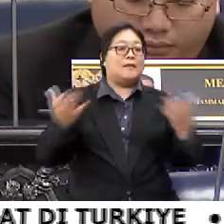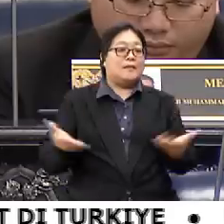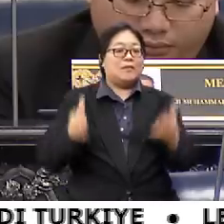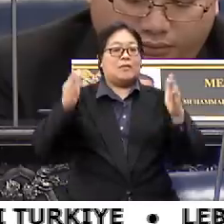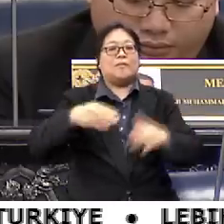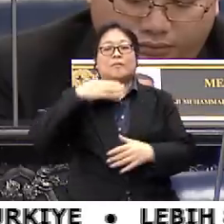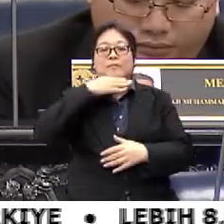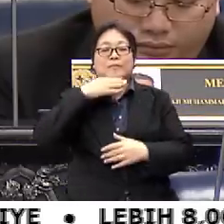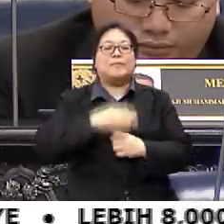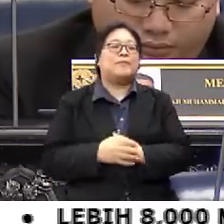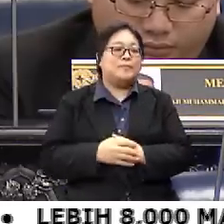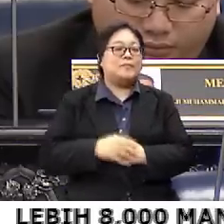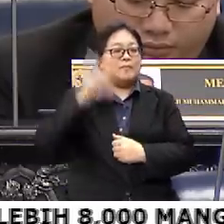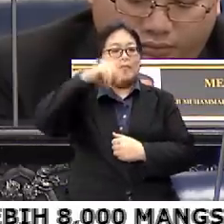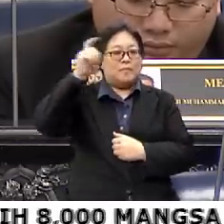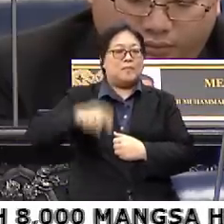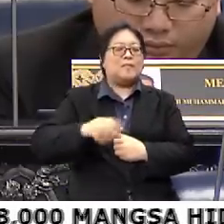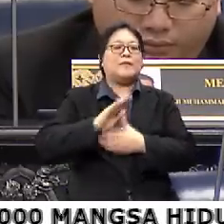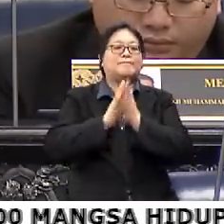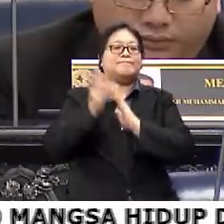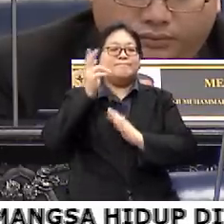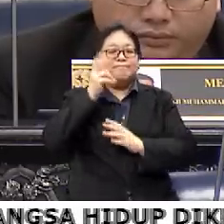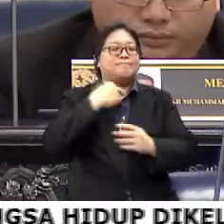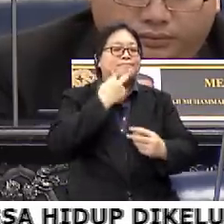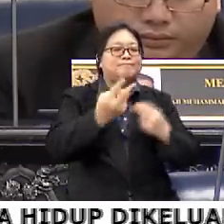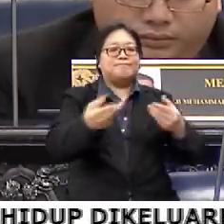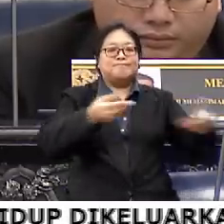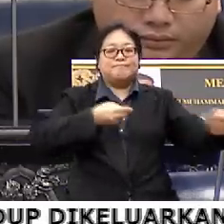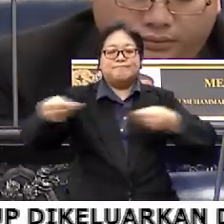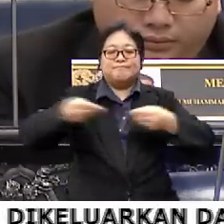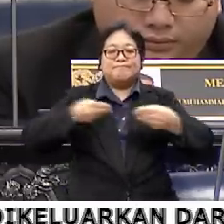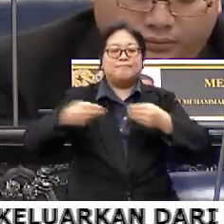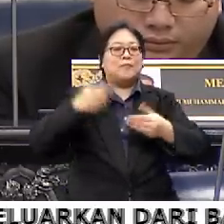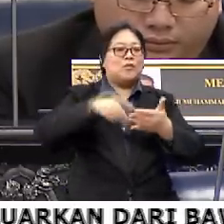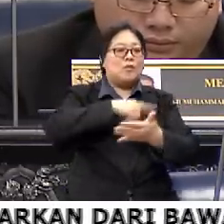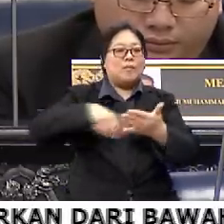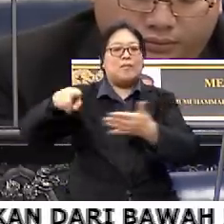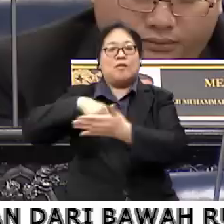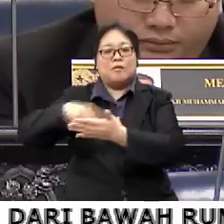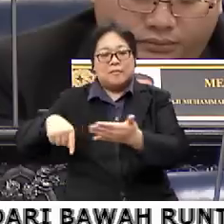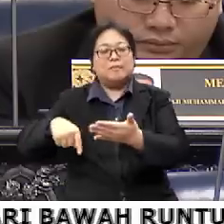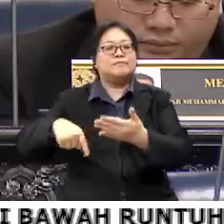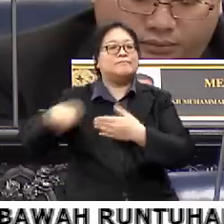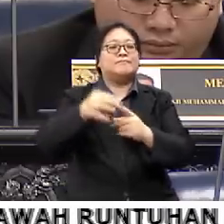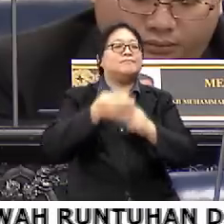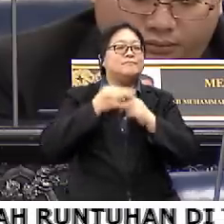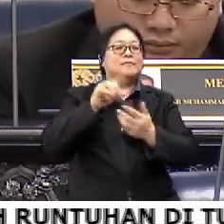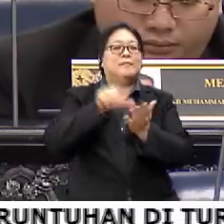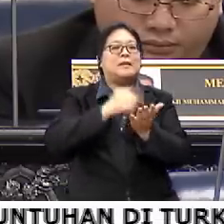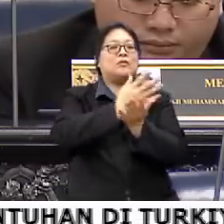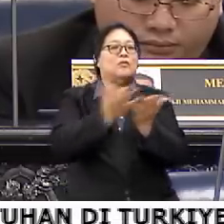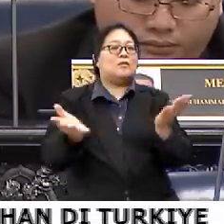anak muda. Kerajaan perlu menjadi pendengar kepada anak muda melalui komentar kritikan yang dilontarkan oleh mereka terutama media